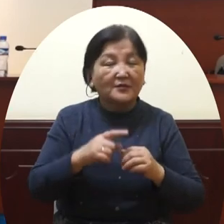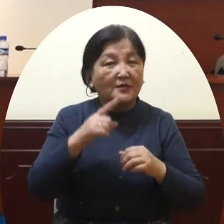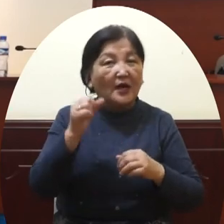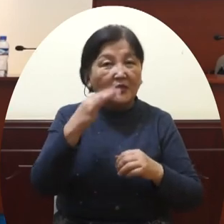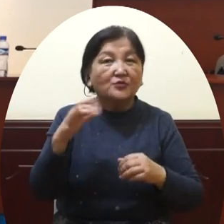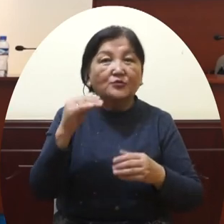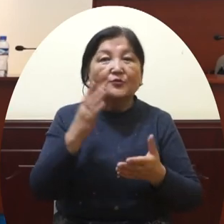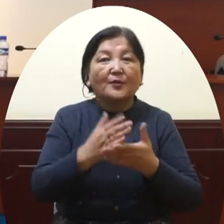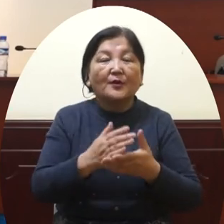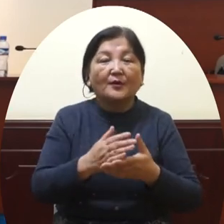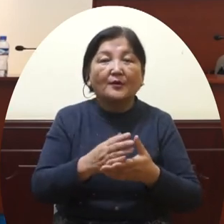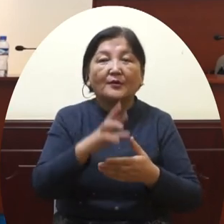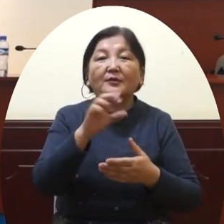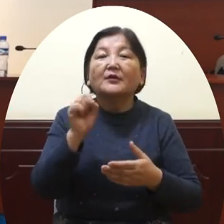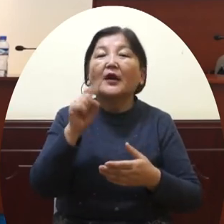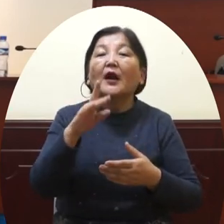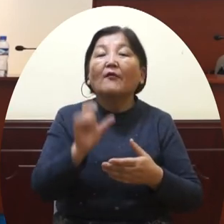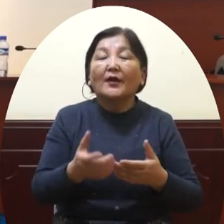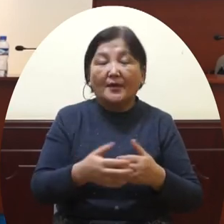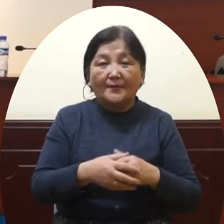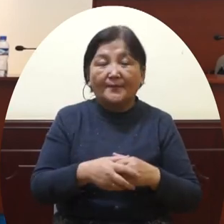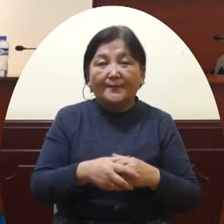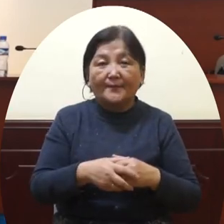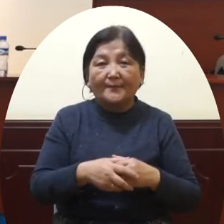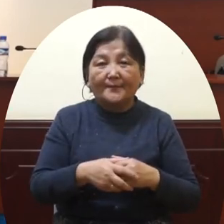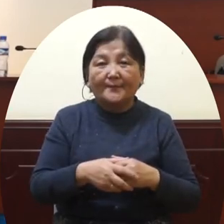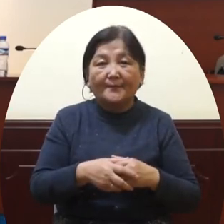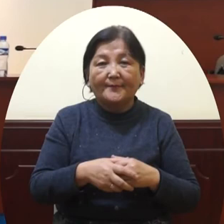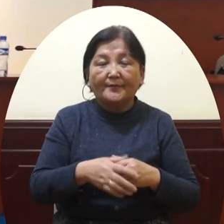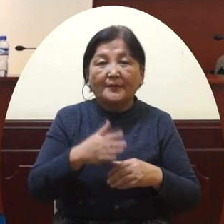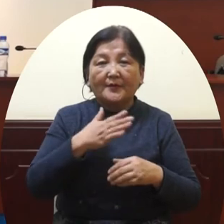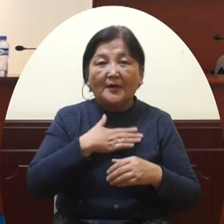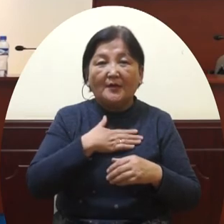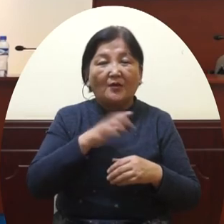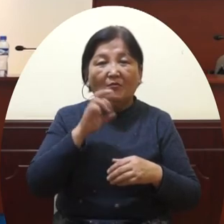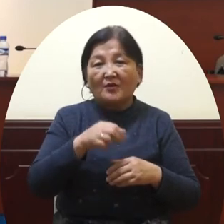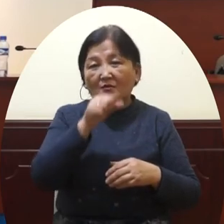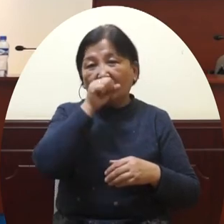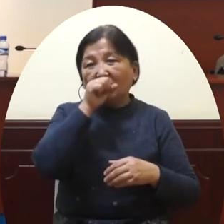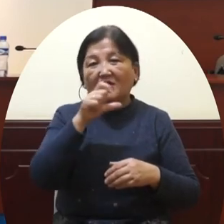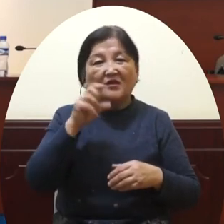Yeah, we. Mm-hmm. Okay, another topic.